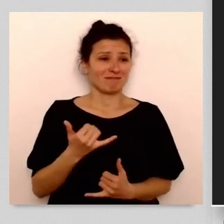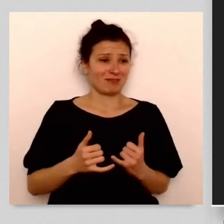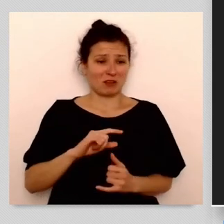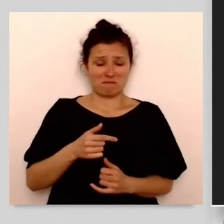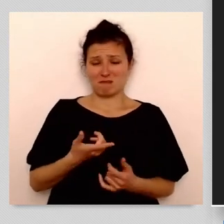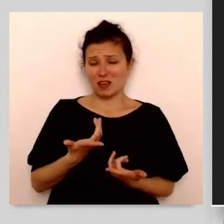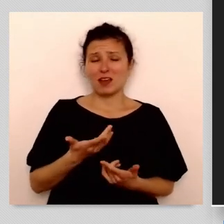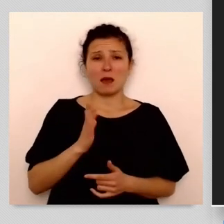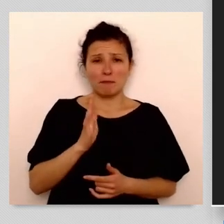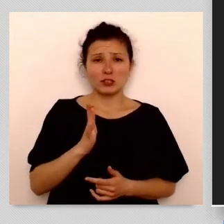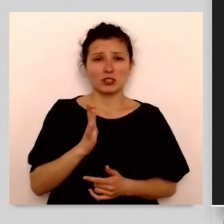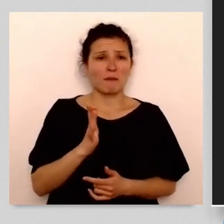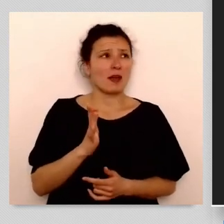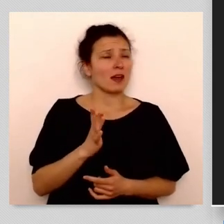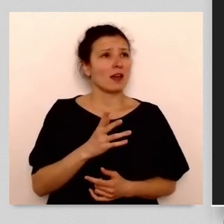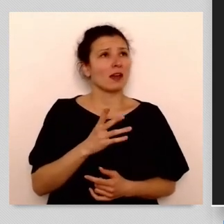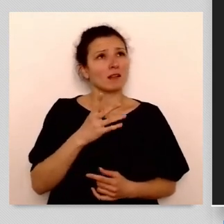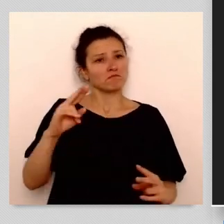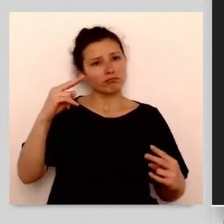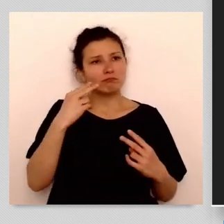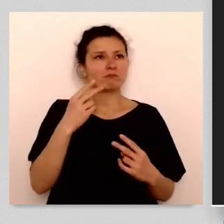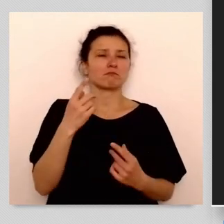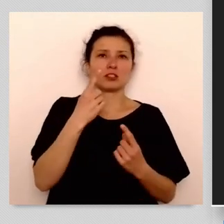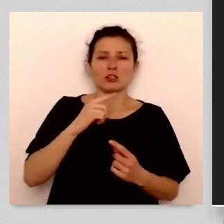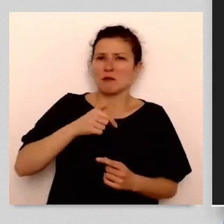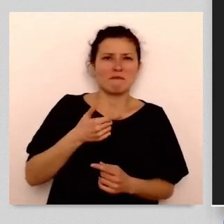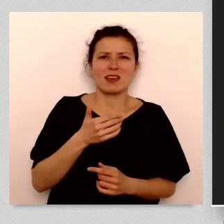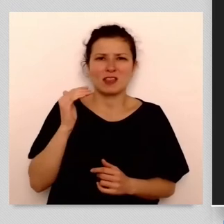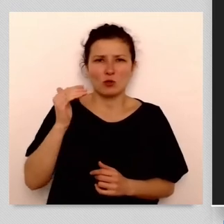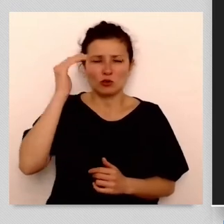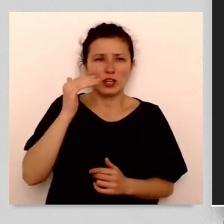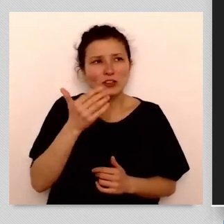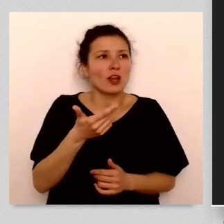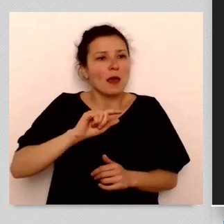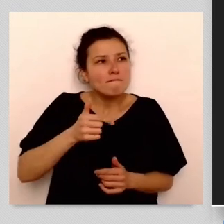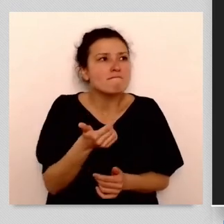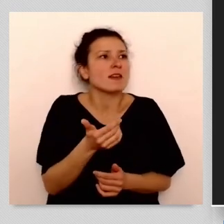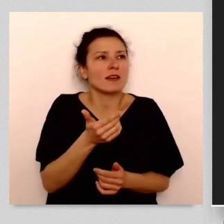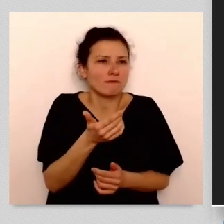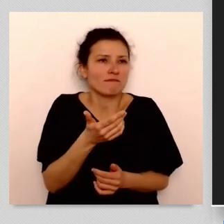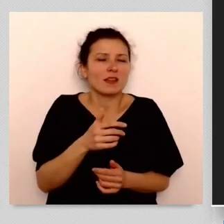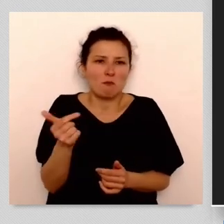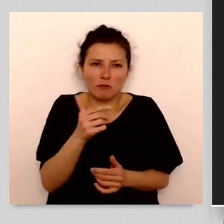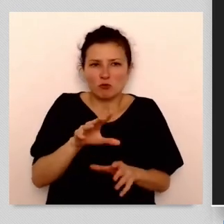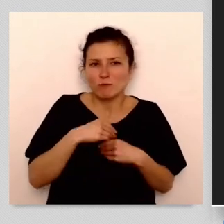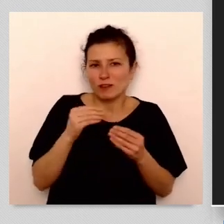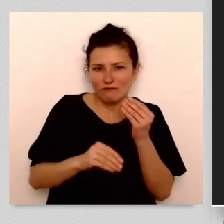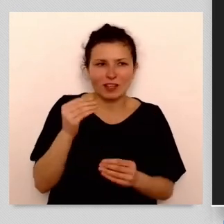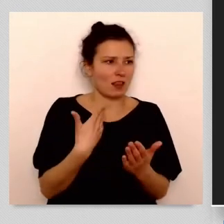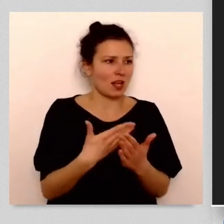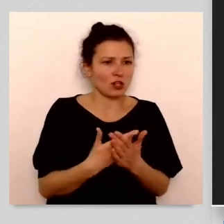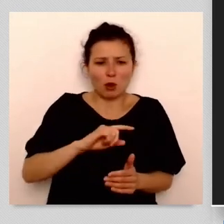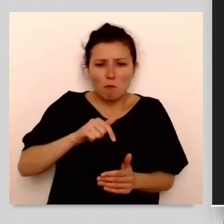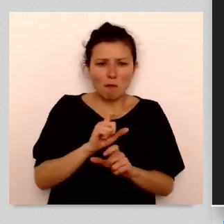uważali się za niedojrzałych i za takich, którym się po prostu należy trochę więcej, z uwagi na to, że my jesteśmy